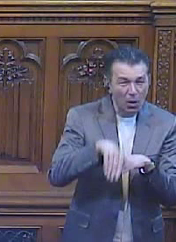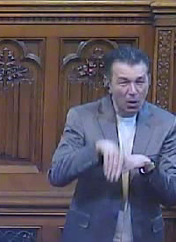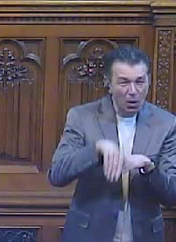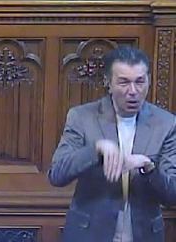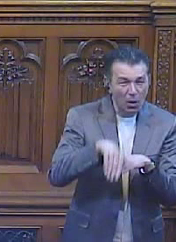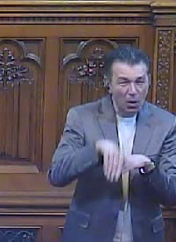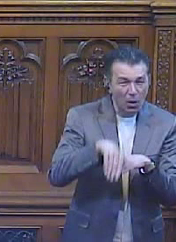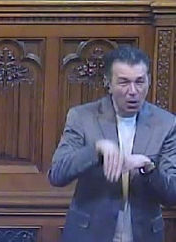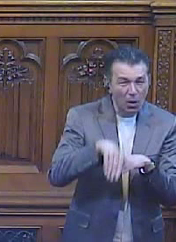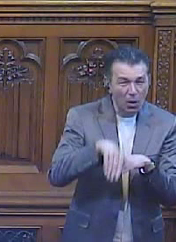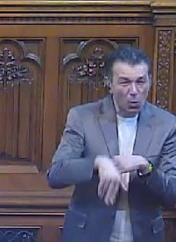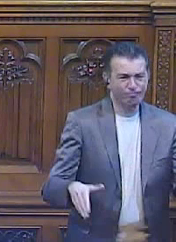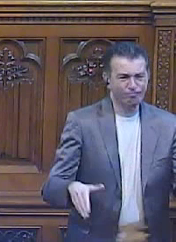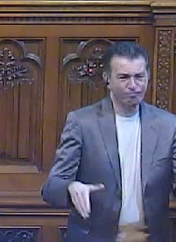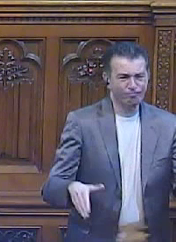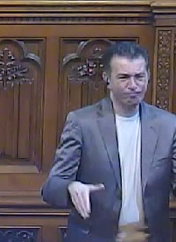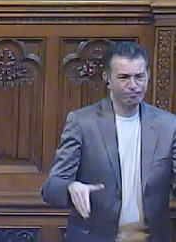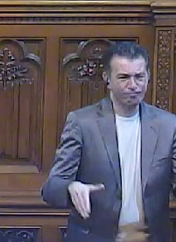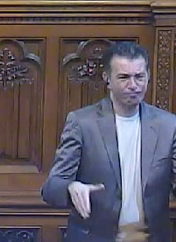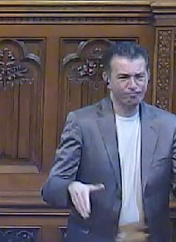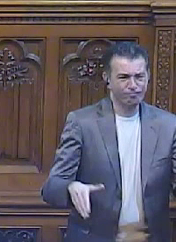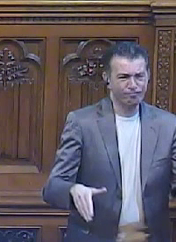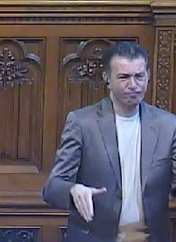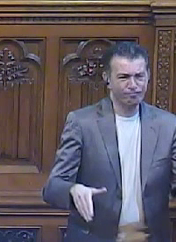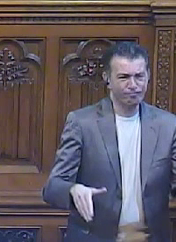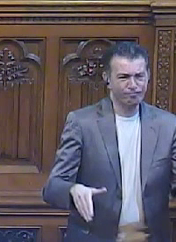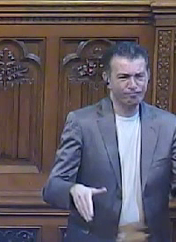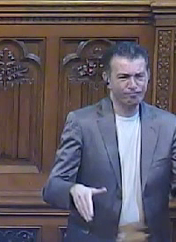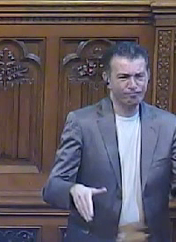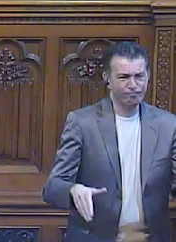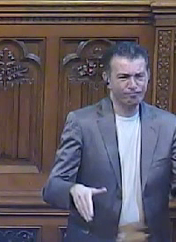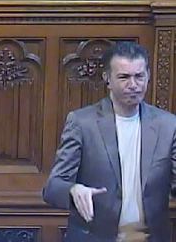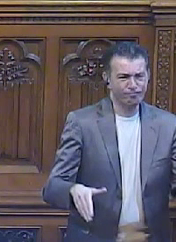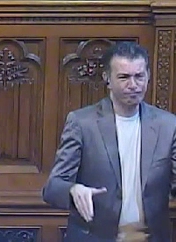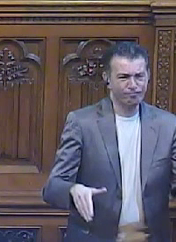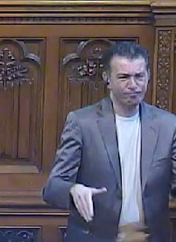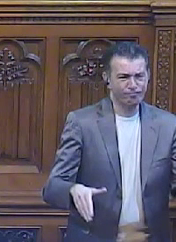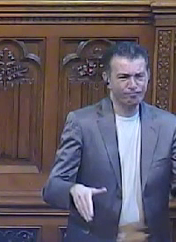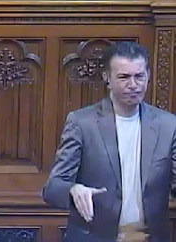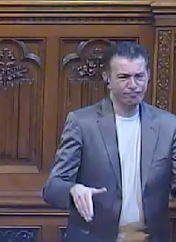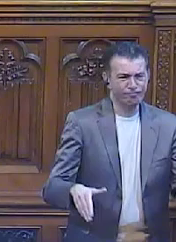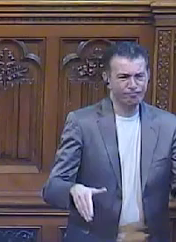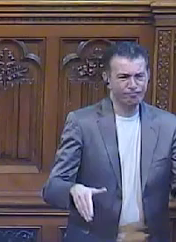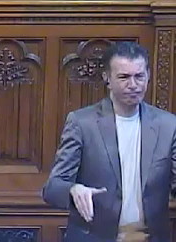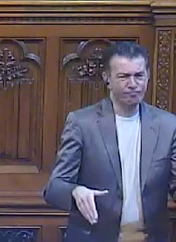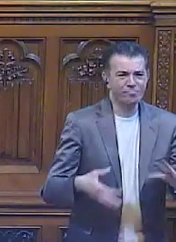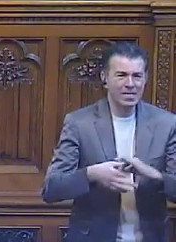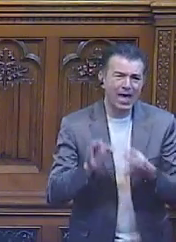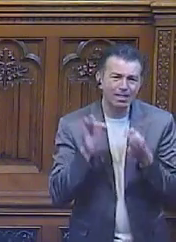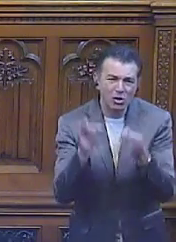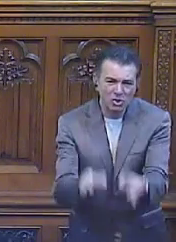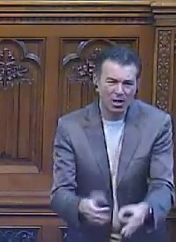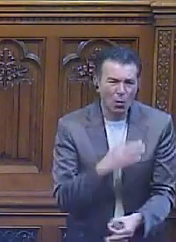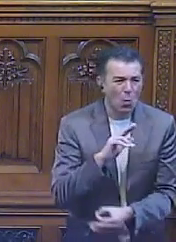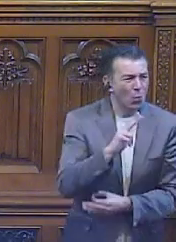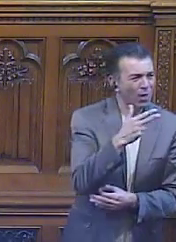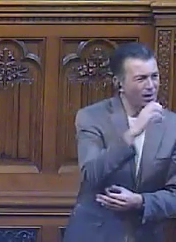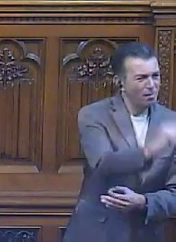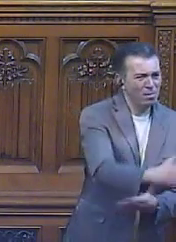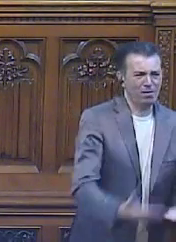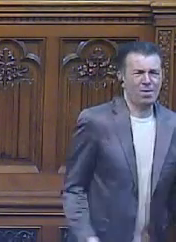verlangt man heute, ich weiß nicht, vielleicht am Graben, vielleicht in der Kärntnerstraße, aber ganz bestimmt im dritten Bezirk in der Gänsbacher Gasse. Aber mit